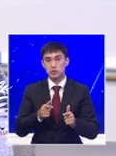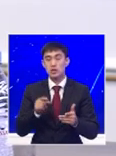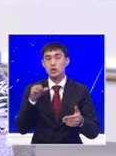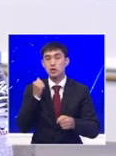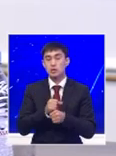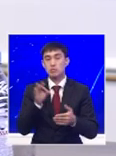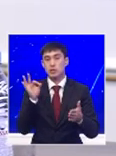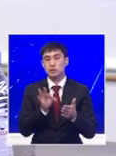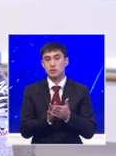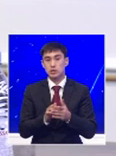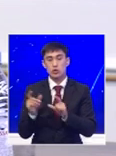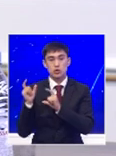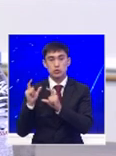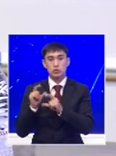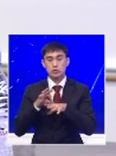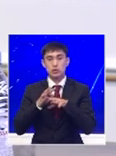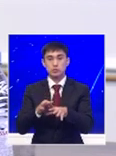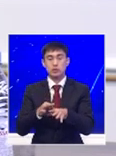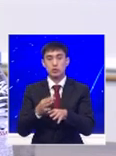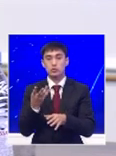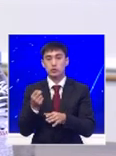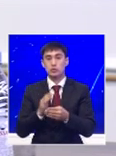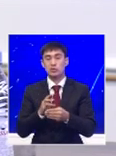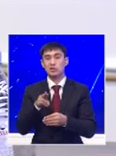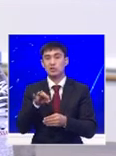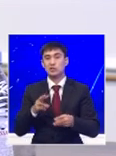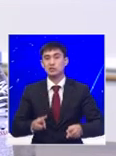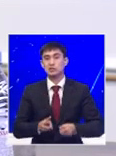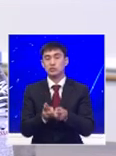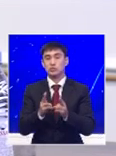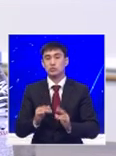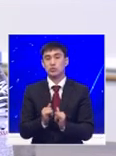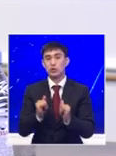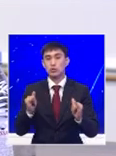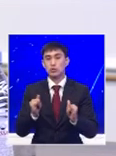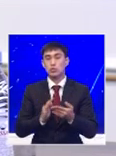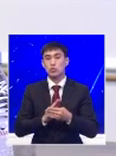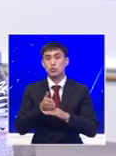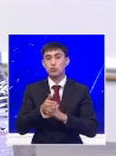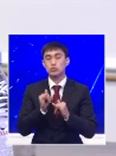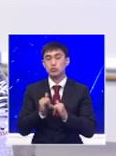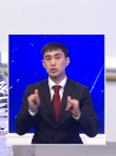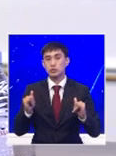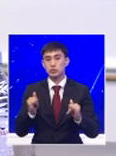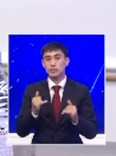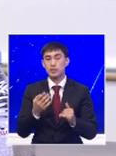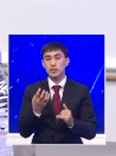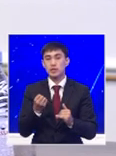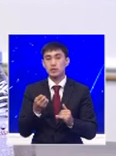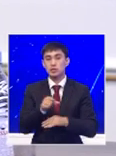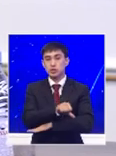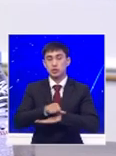мақсаты жүкті тасымалдау мен оның транзитін ұлғайту, өткізу пункттерін жаңғырту, кедендік және